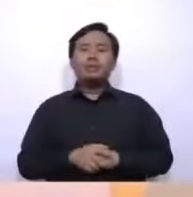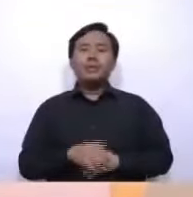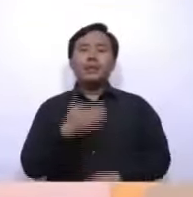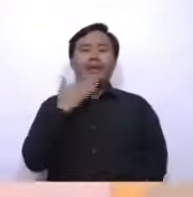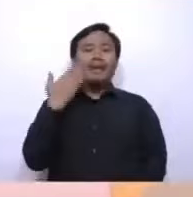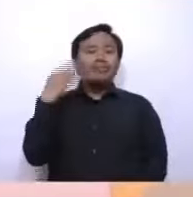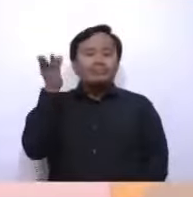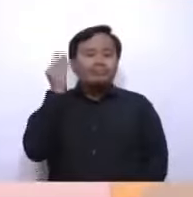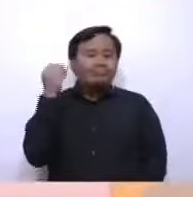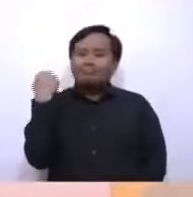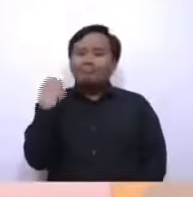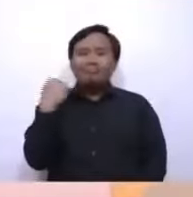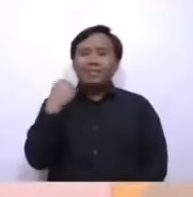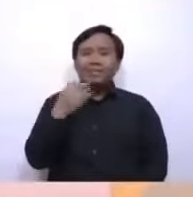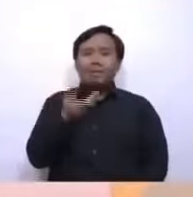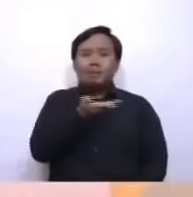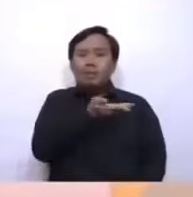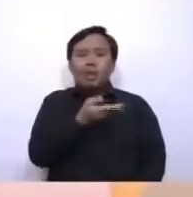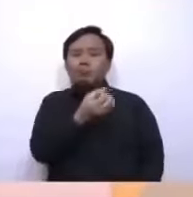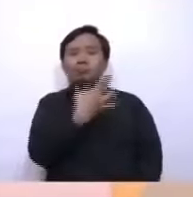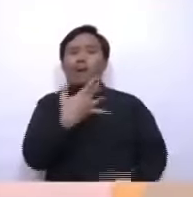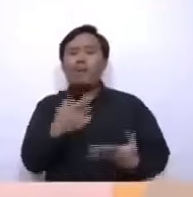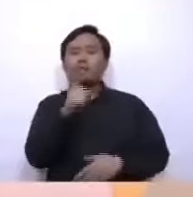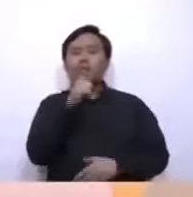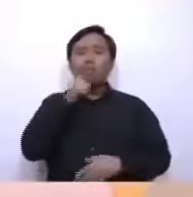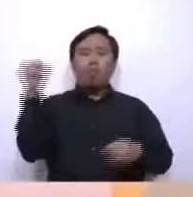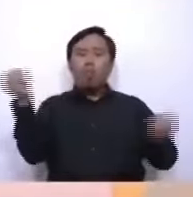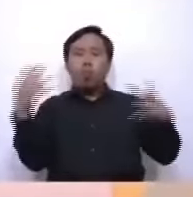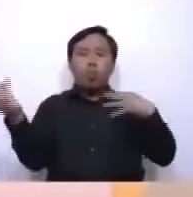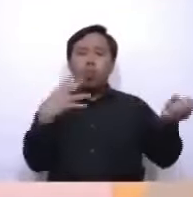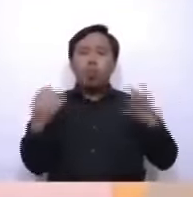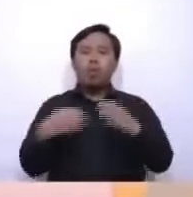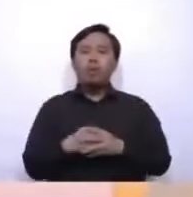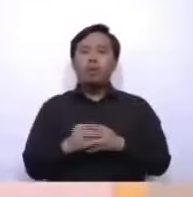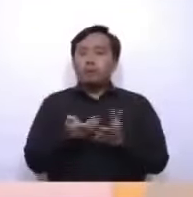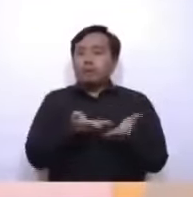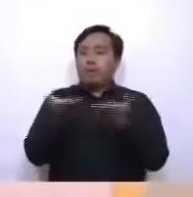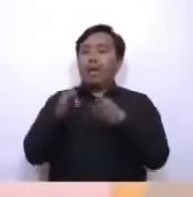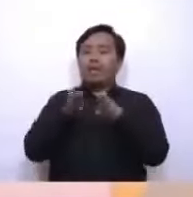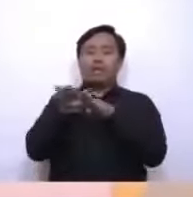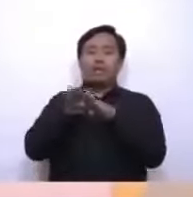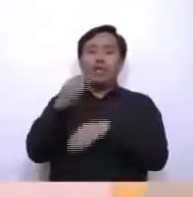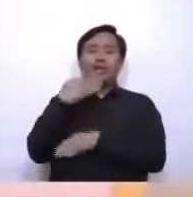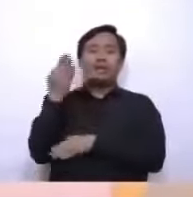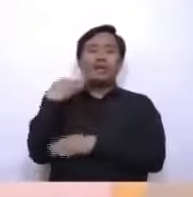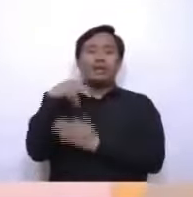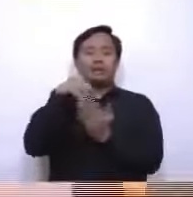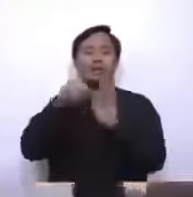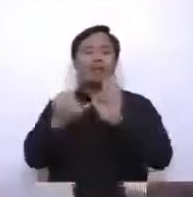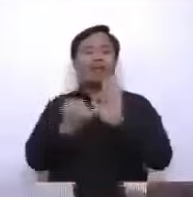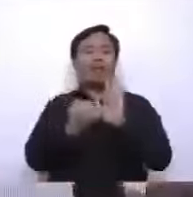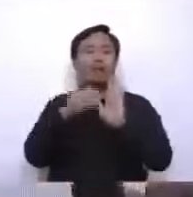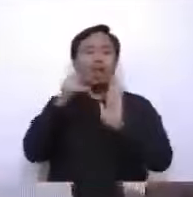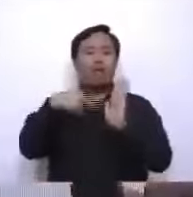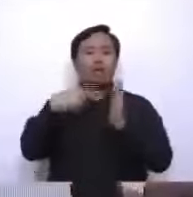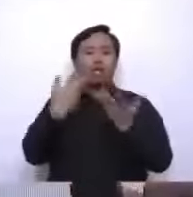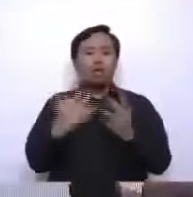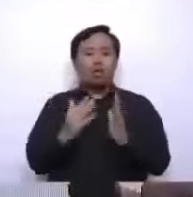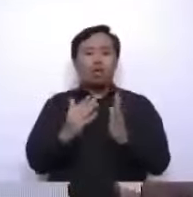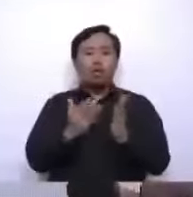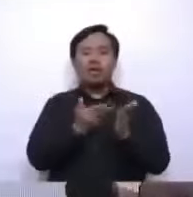Tidak terdengar tadi apa yang disampaikan karena gemuruh. Baik, Anda bisa menjawab dengan sesuai dengan indikator yang tadi kita bacakan dan sudah dibacakan